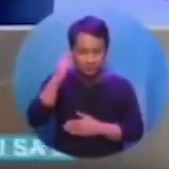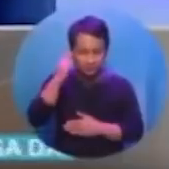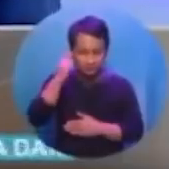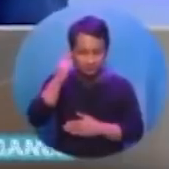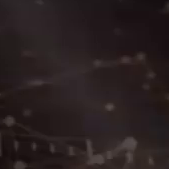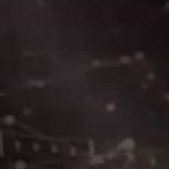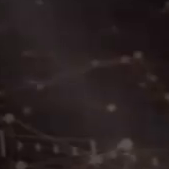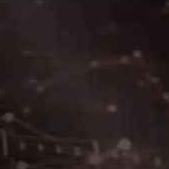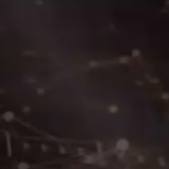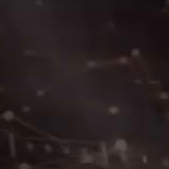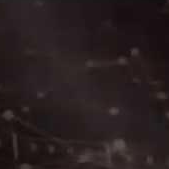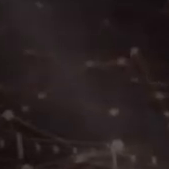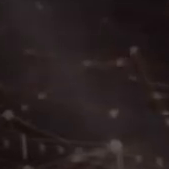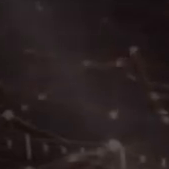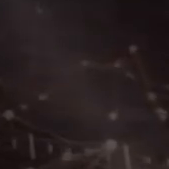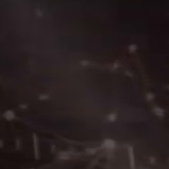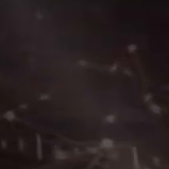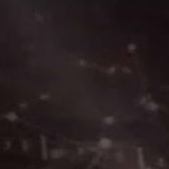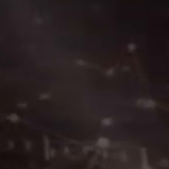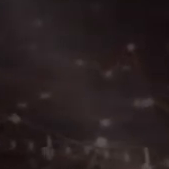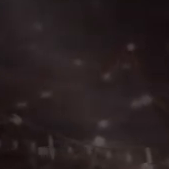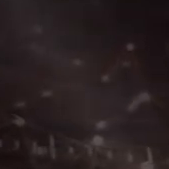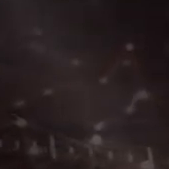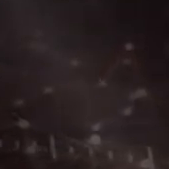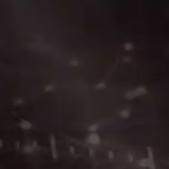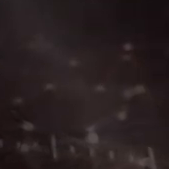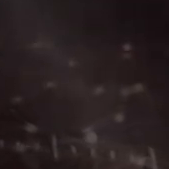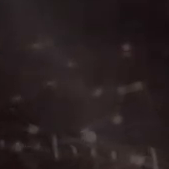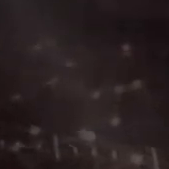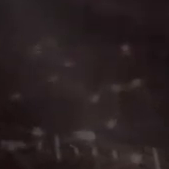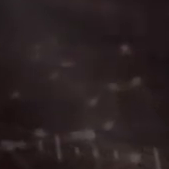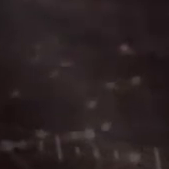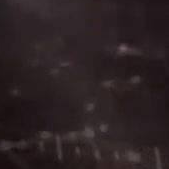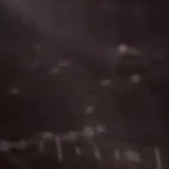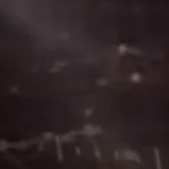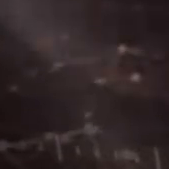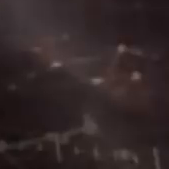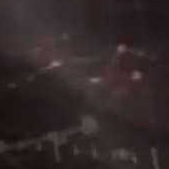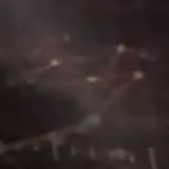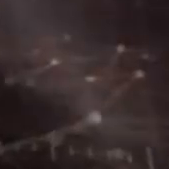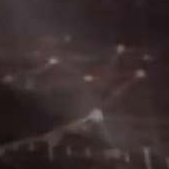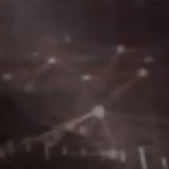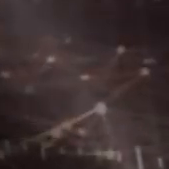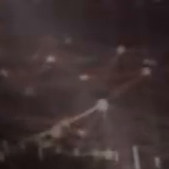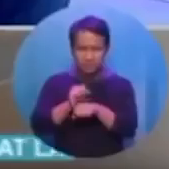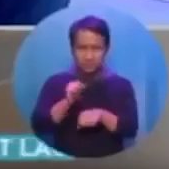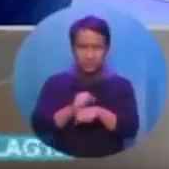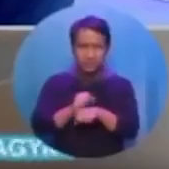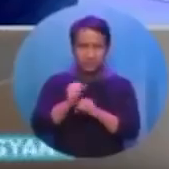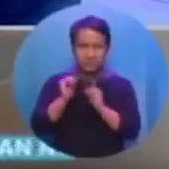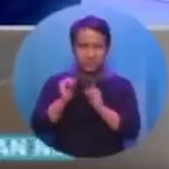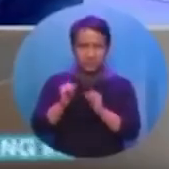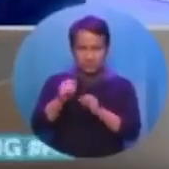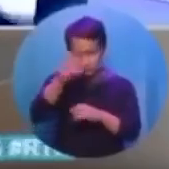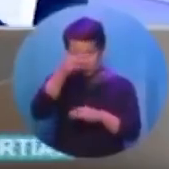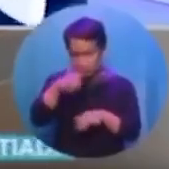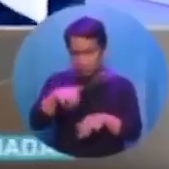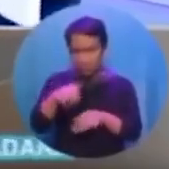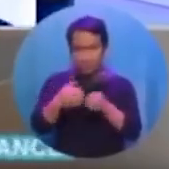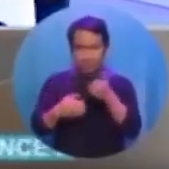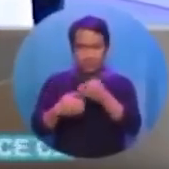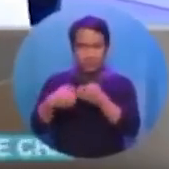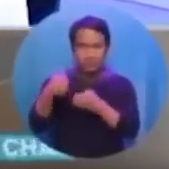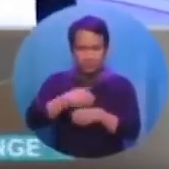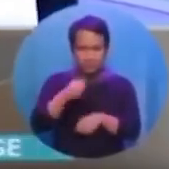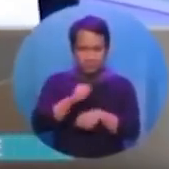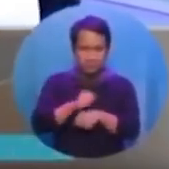Rafi. Si Mr. po ay isang software engineer. Pagkaganda-ganda ng kanyang trabaho, kaya lang hindi magandang kanyang ugali.